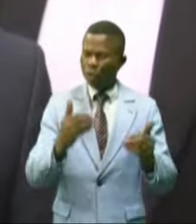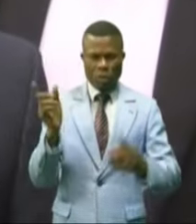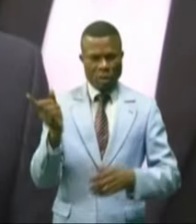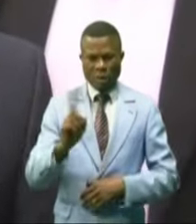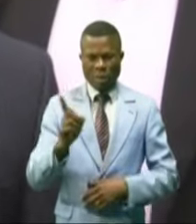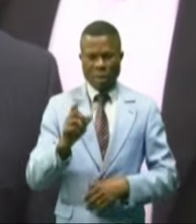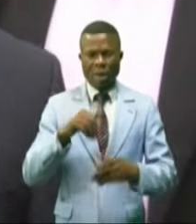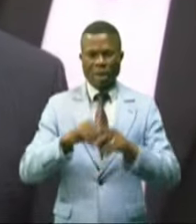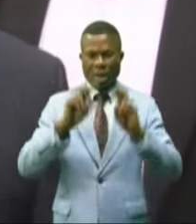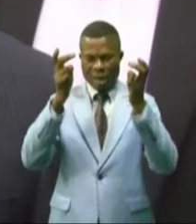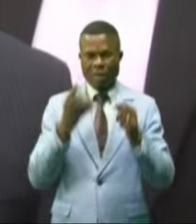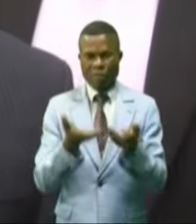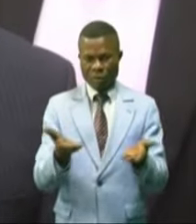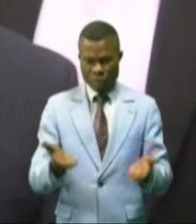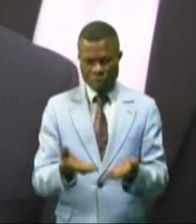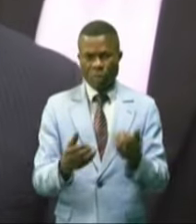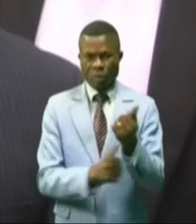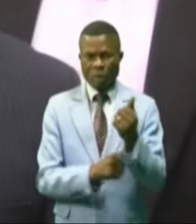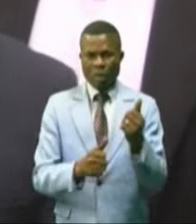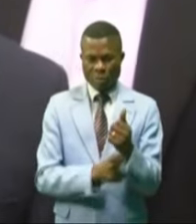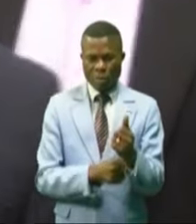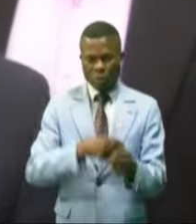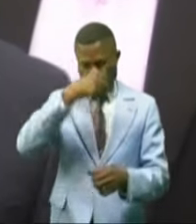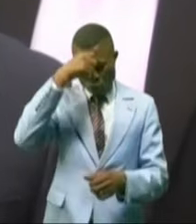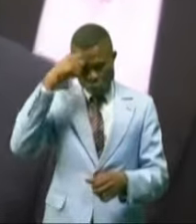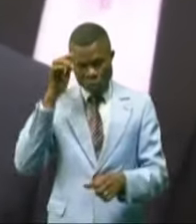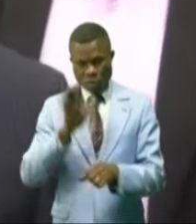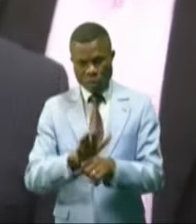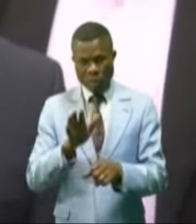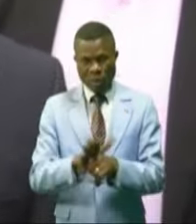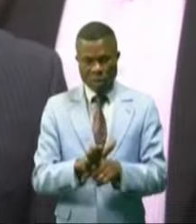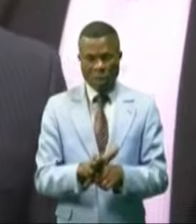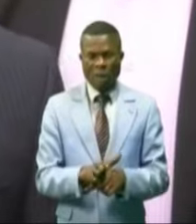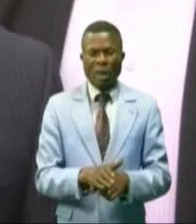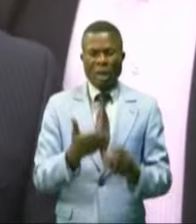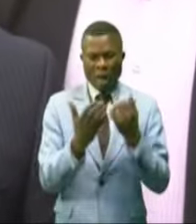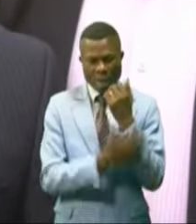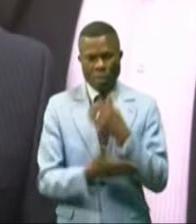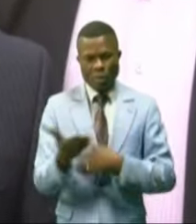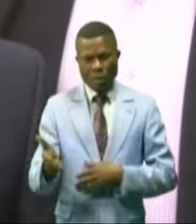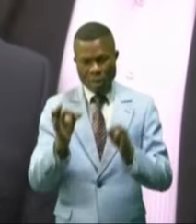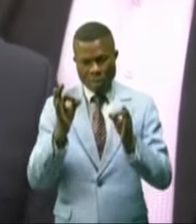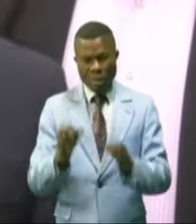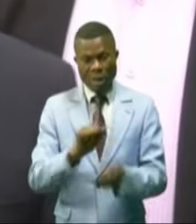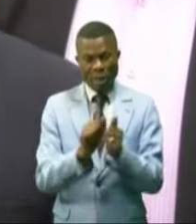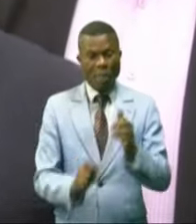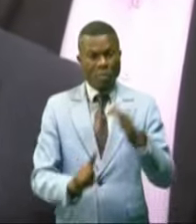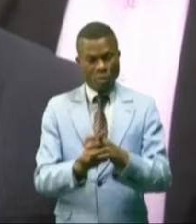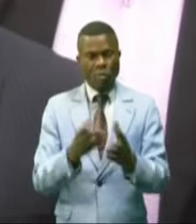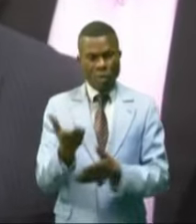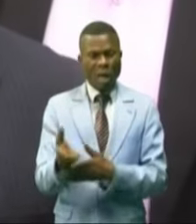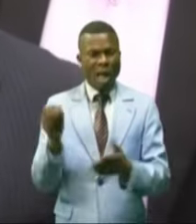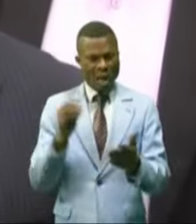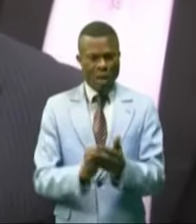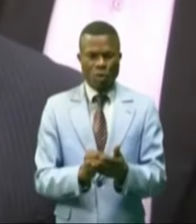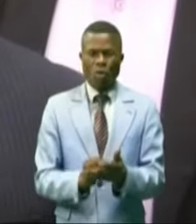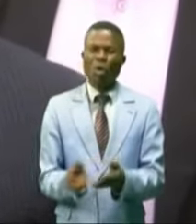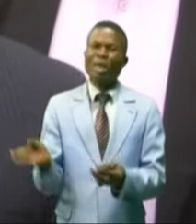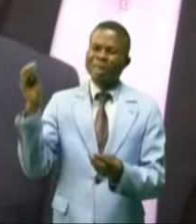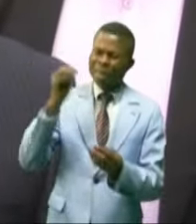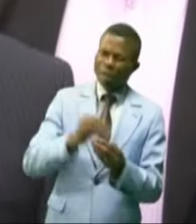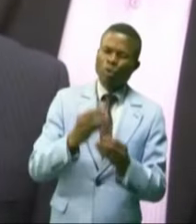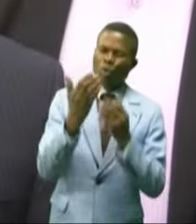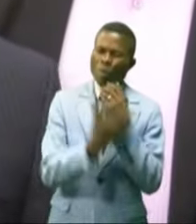ville. Les gens sont déjà emballés, emportés par la précarité. Quand il y a des événements comme ça qui arrivent, c'est bien